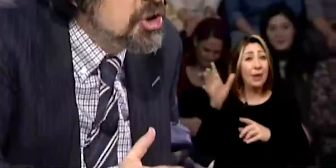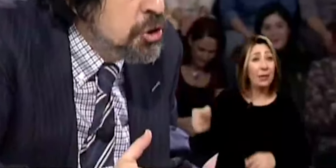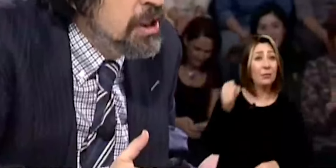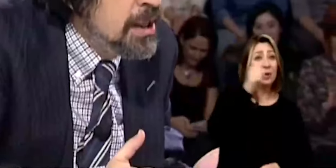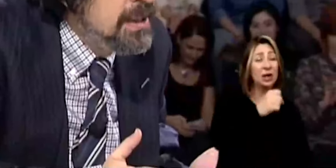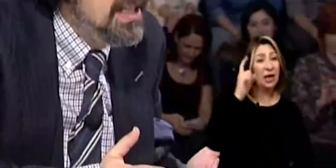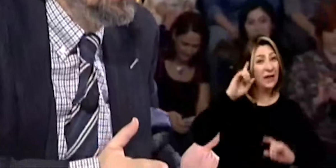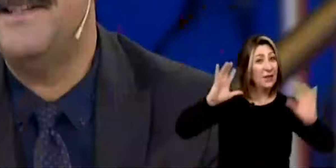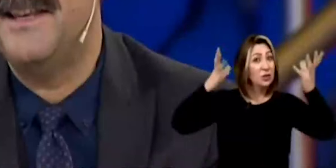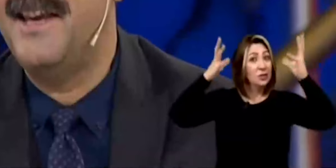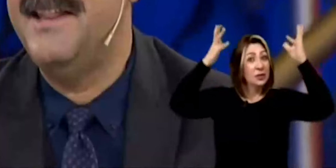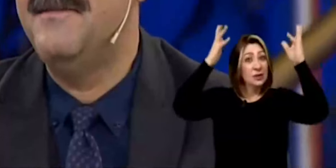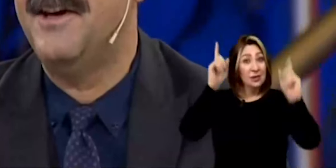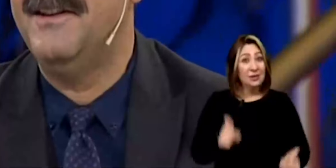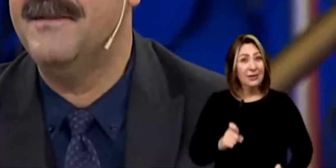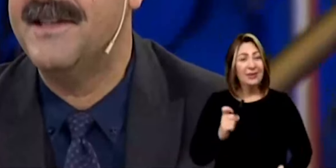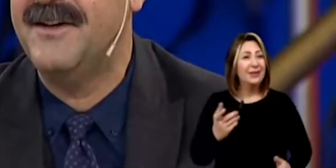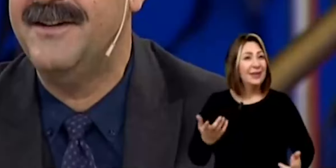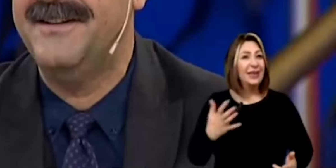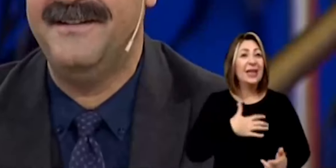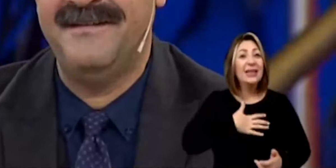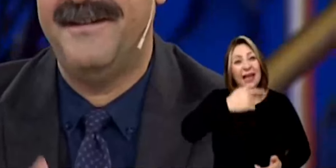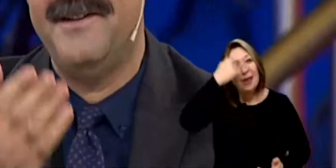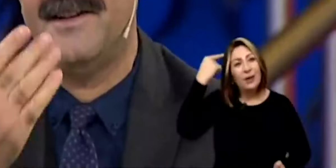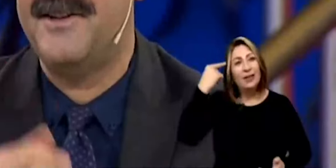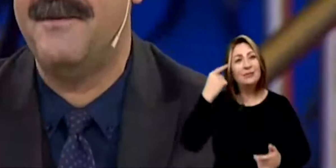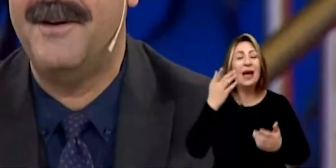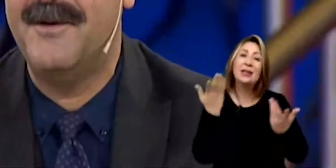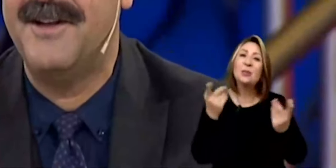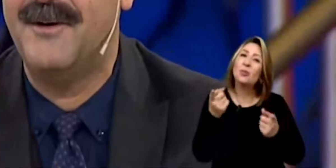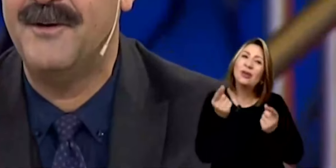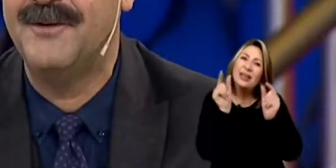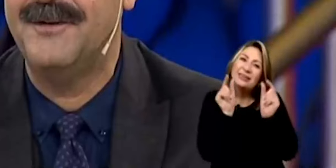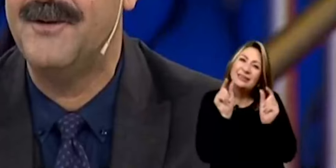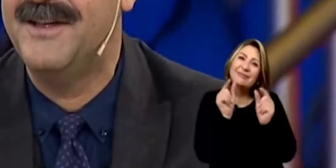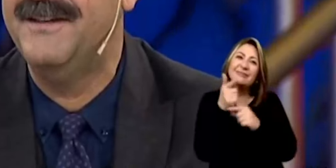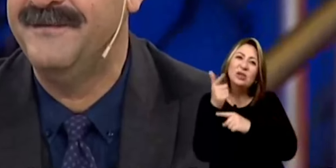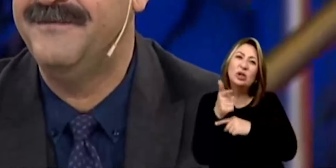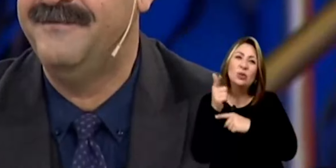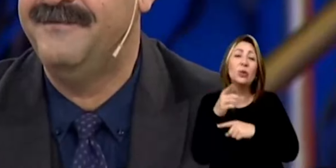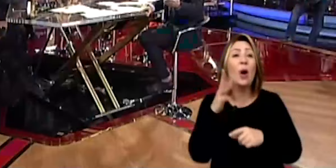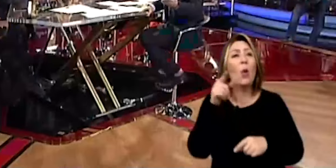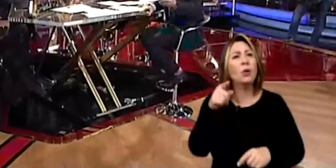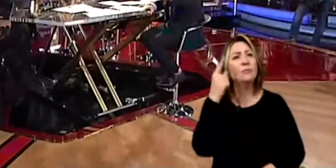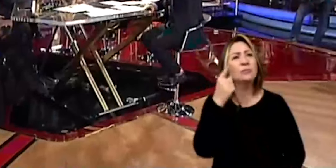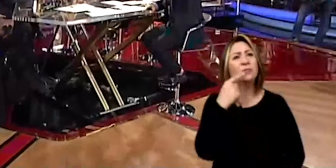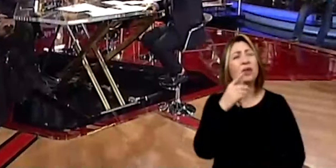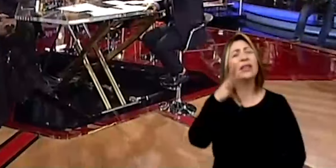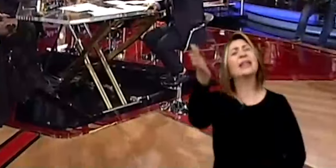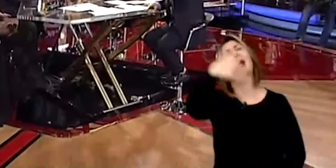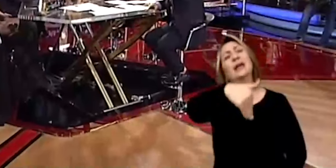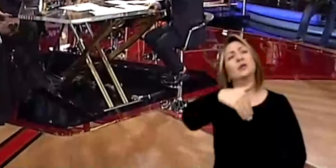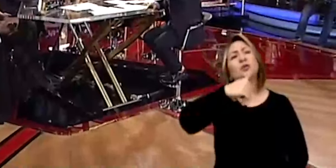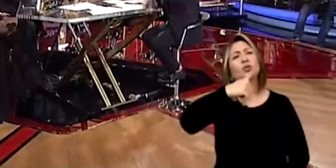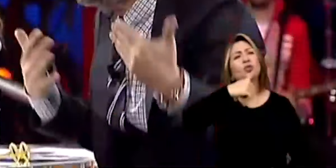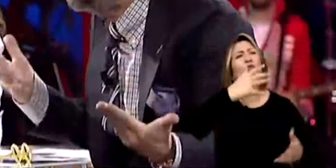götürdüklerinde kaçırıyorlar mı? Ya biz işte kendi şey imkanlarımızla ancak işte böyle bu kadar oluyordu. Ya o da yüzden... orada birisi şey mi diyor mesela, ya gel şurada